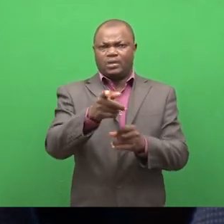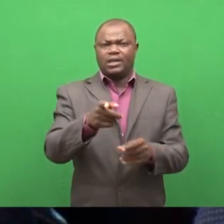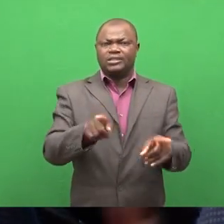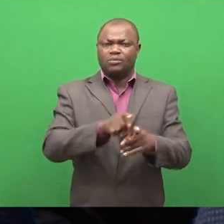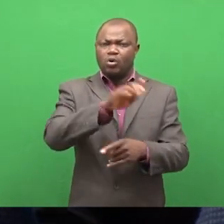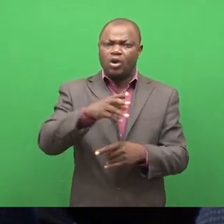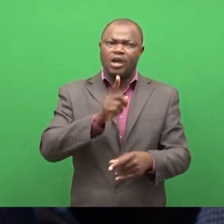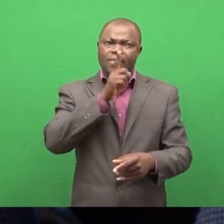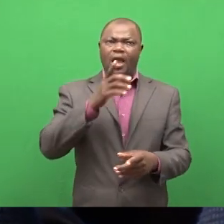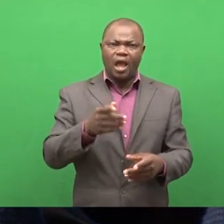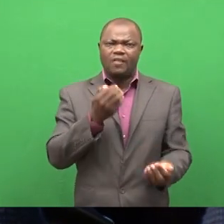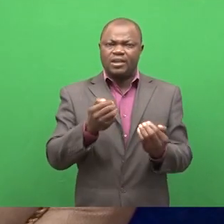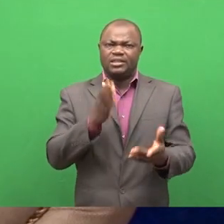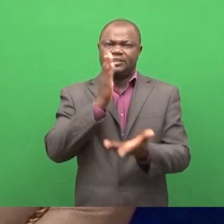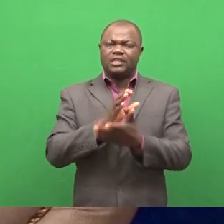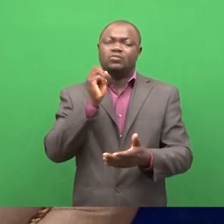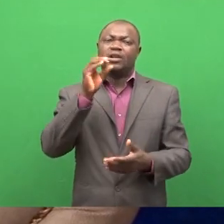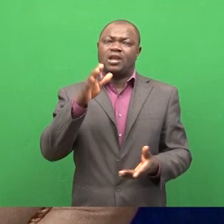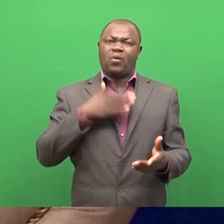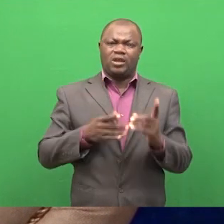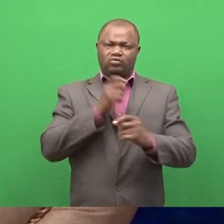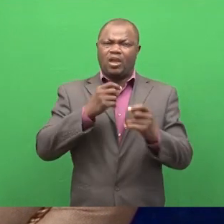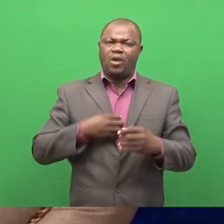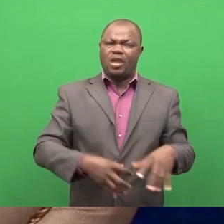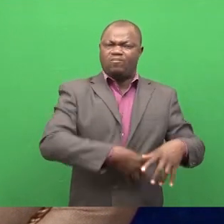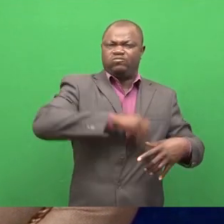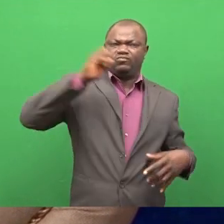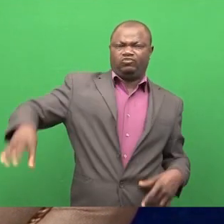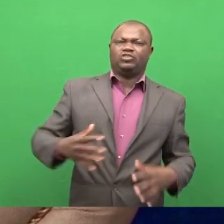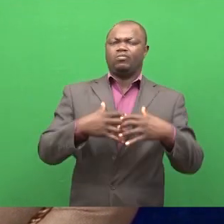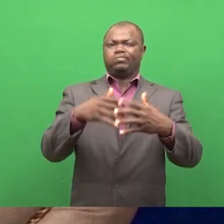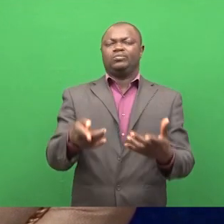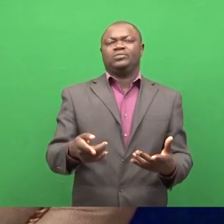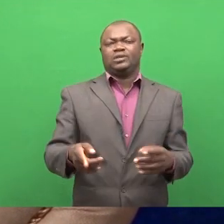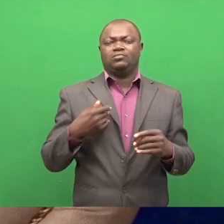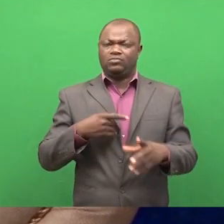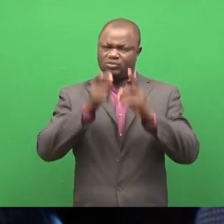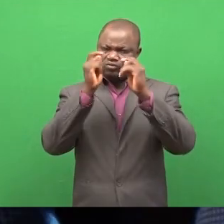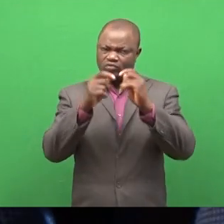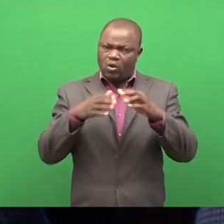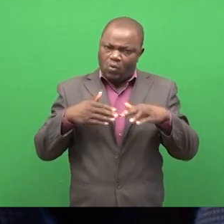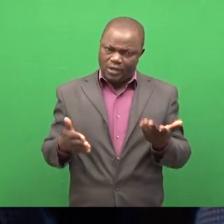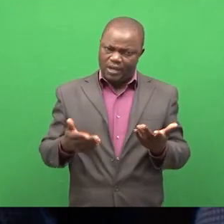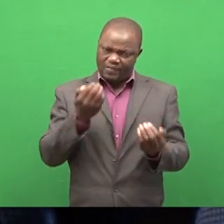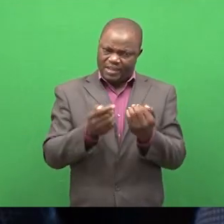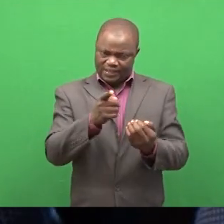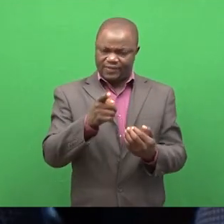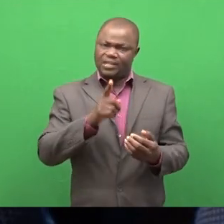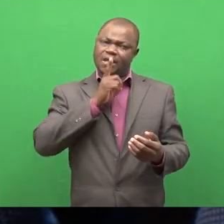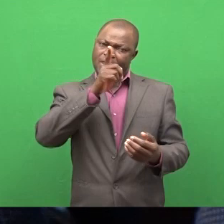mazuvano wozonzwonzi mwana arwara angachiedza kubvisa pamuviri ipapo. Saka dzidziso yatingakurudzire kuti vapihwe vana